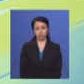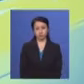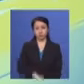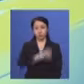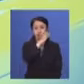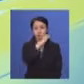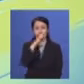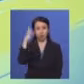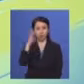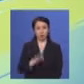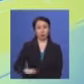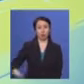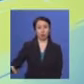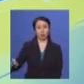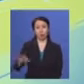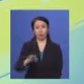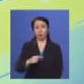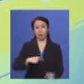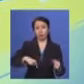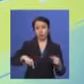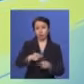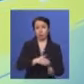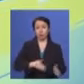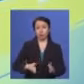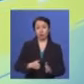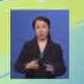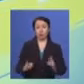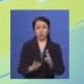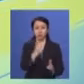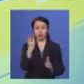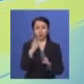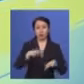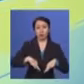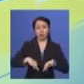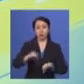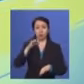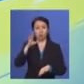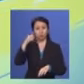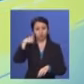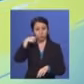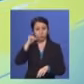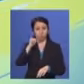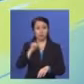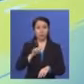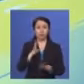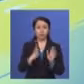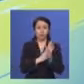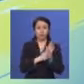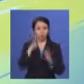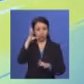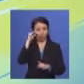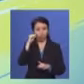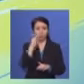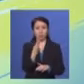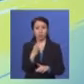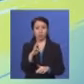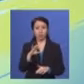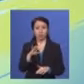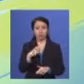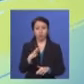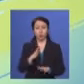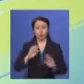В Северо-Казахстанской области на объездной трассе сгорел автомобиль. Вчера около 21 часа вечера вблизи поворота на село